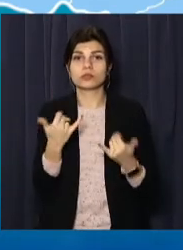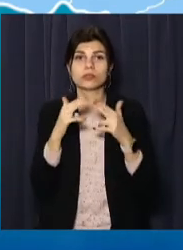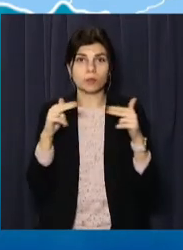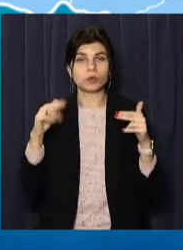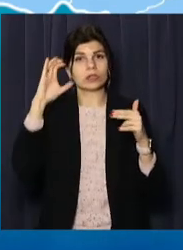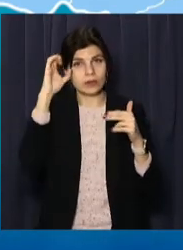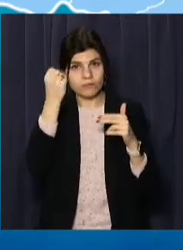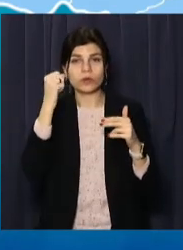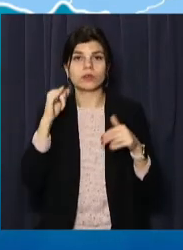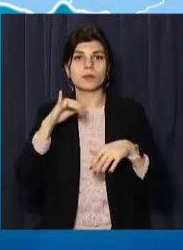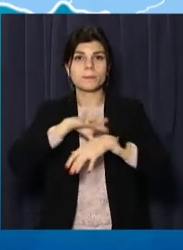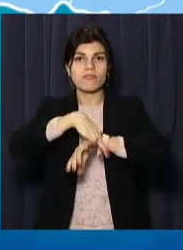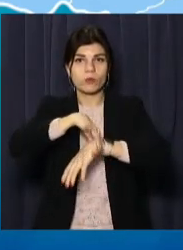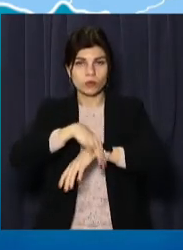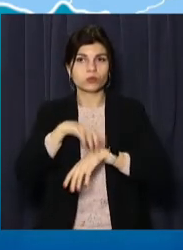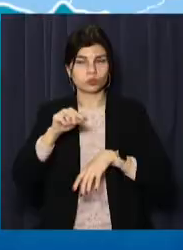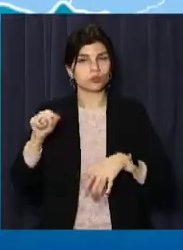Дніпро, Кривий Ріг та Павлоград.